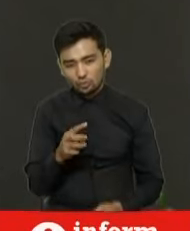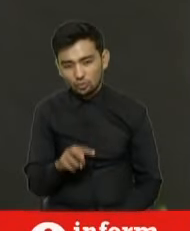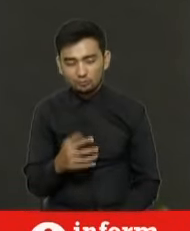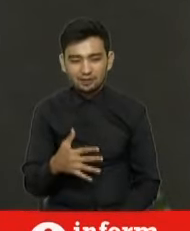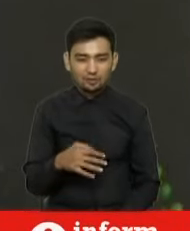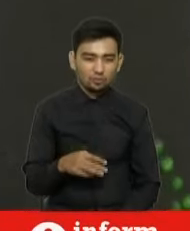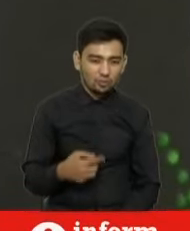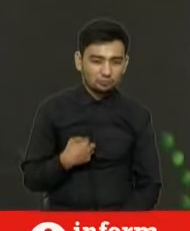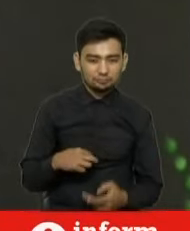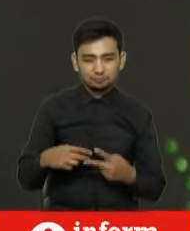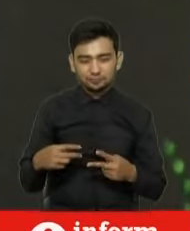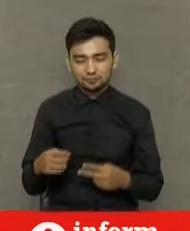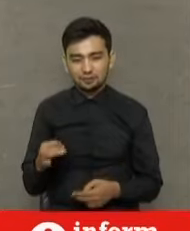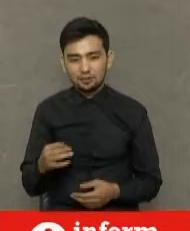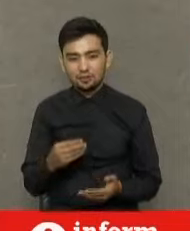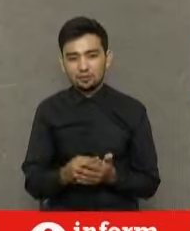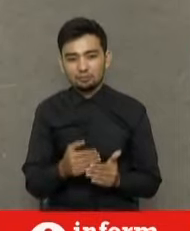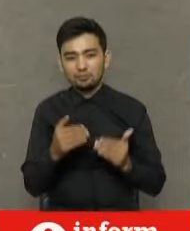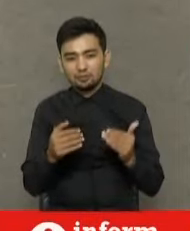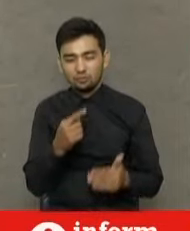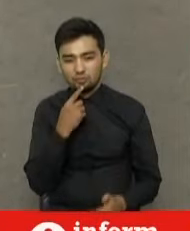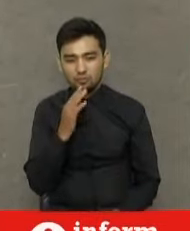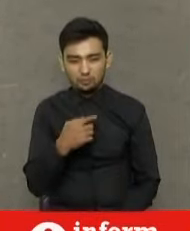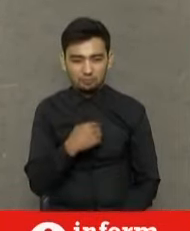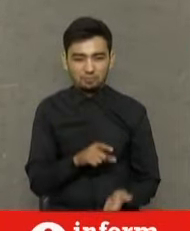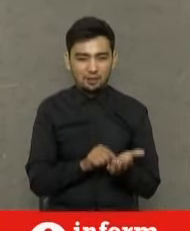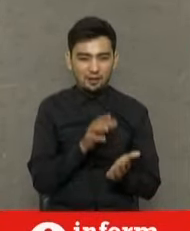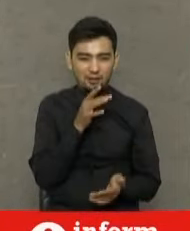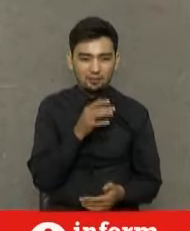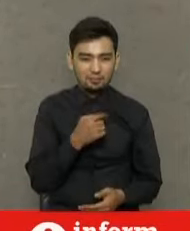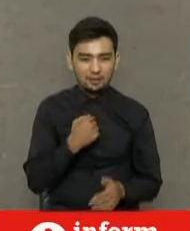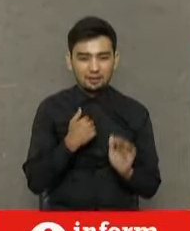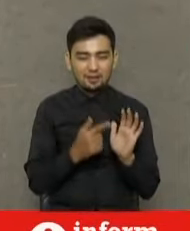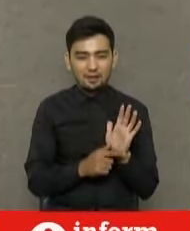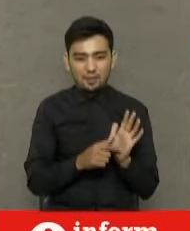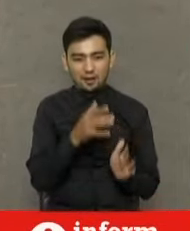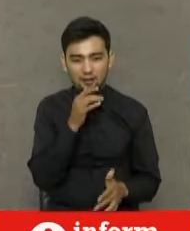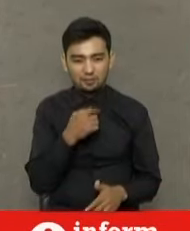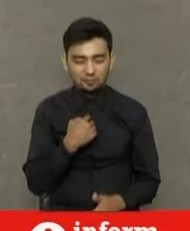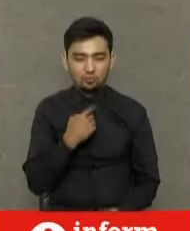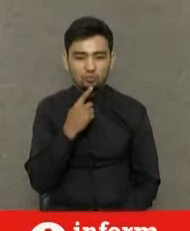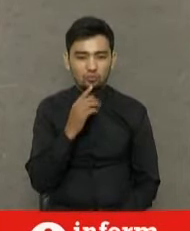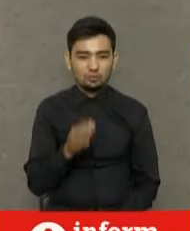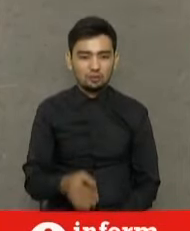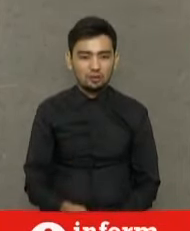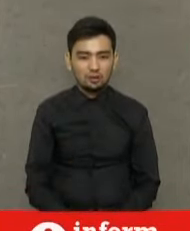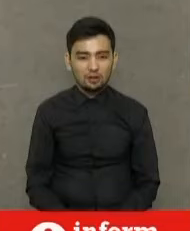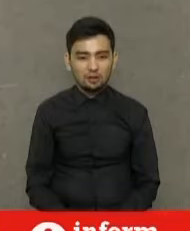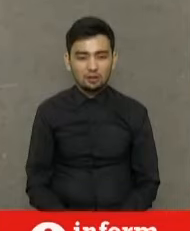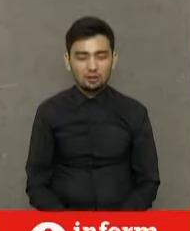доллар сөйтіп. Бұл қымбаттаса бізге кішкене қиындау болады пенсионерлерге. Мен 70-демін, маған кішкене қиындау болды. Ал